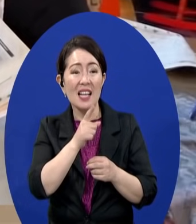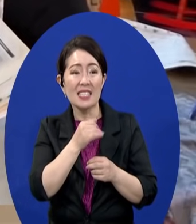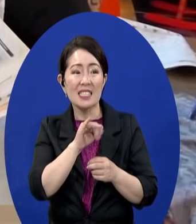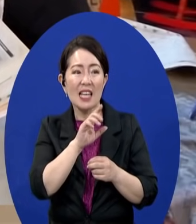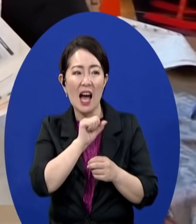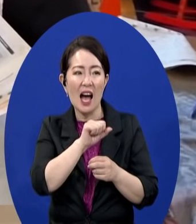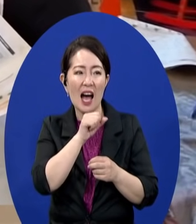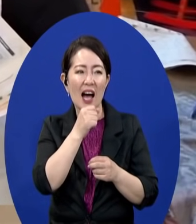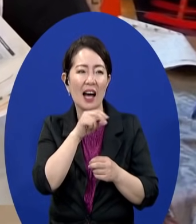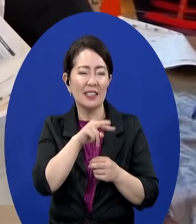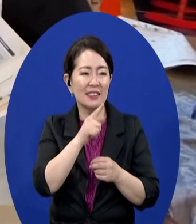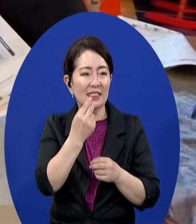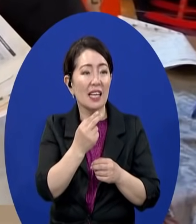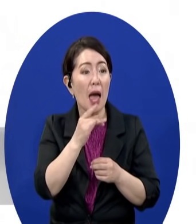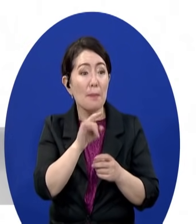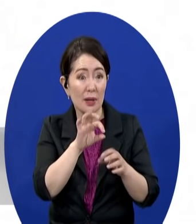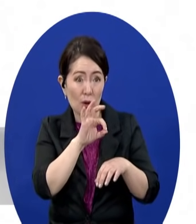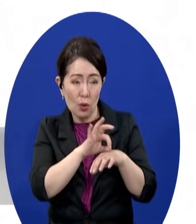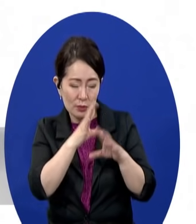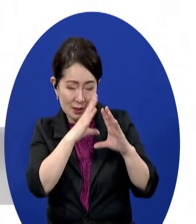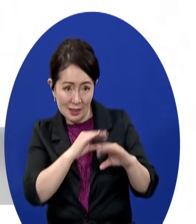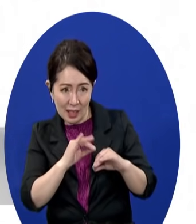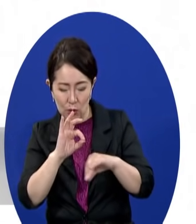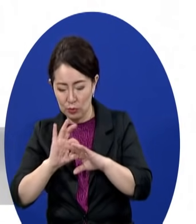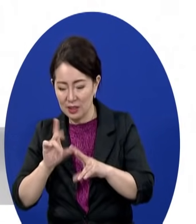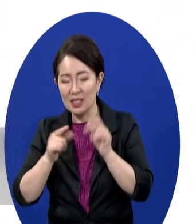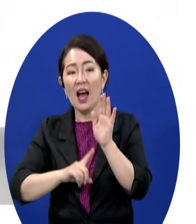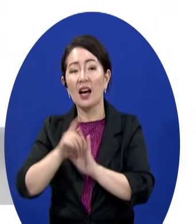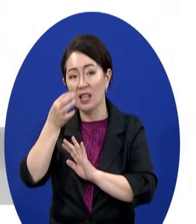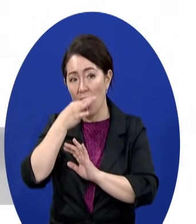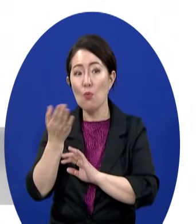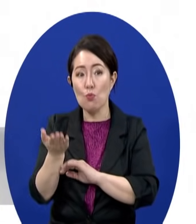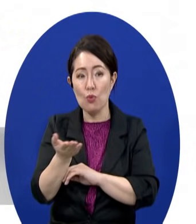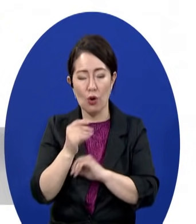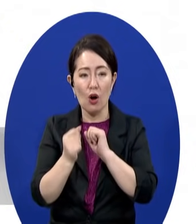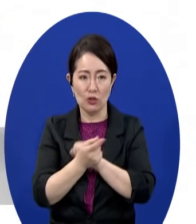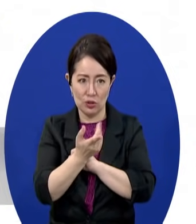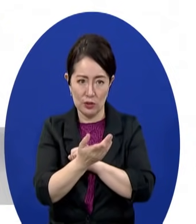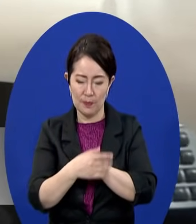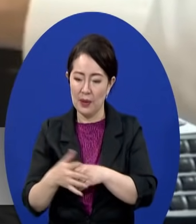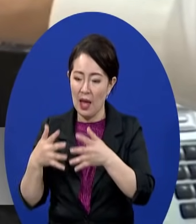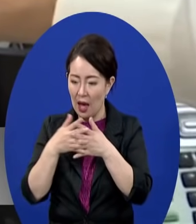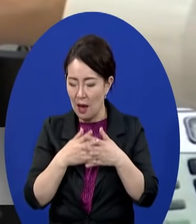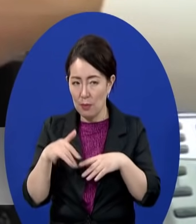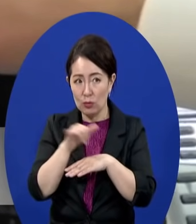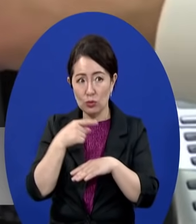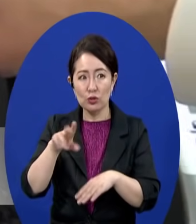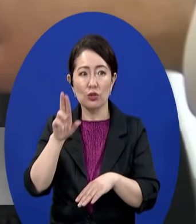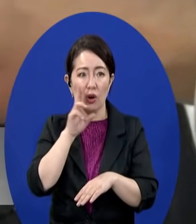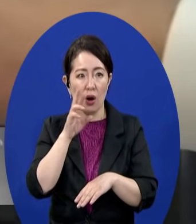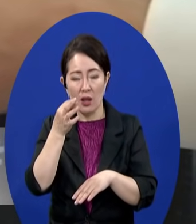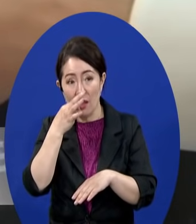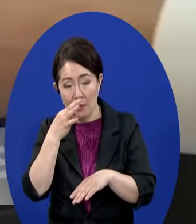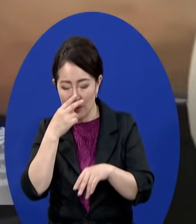тэмдгийг дарахаас илүүтэйгээр өвчнийг эмчлэхэд чиглэсэн анхны эм хэмээн онцолж байна. Америкийн нэгдсэн улсын хүнс эмийн